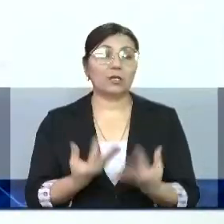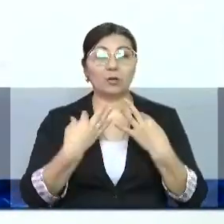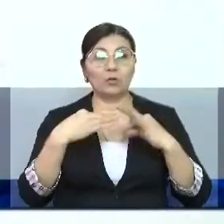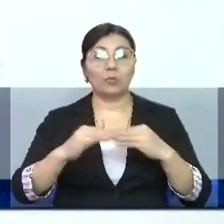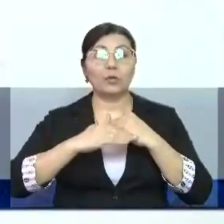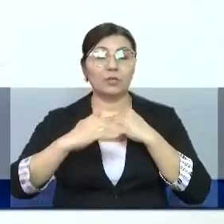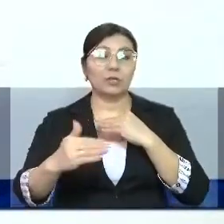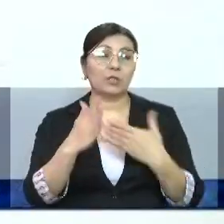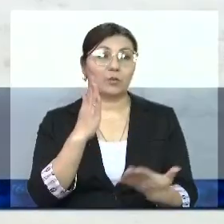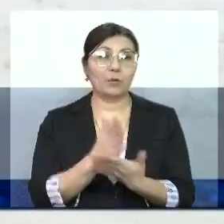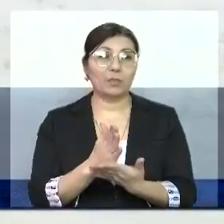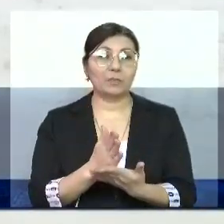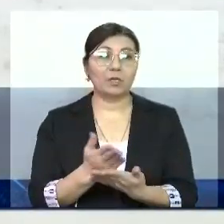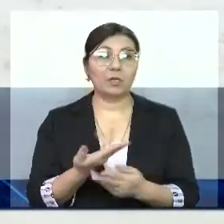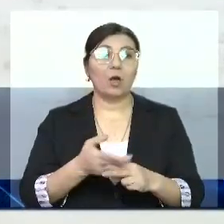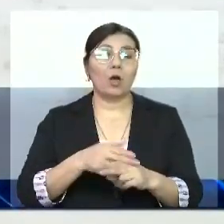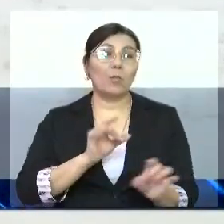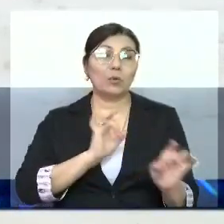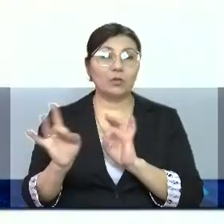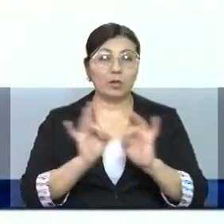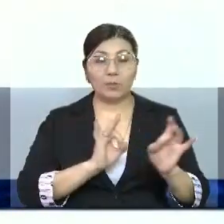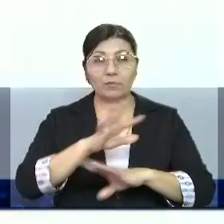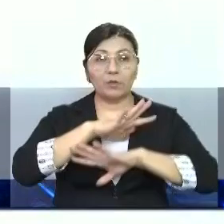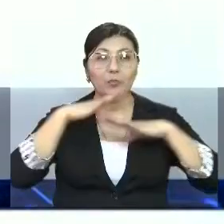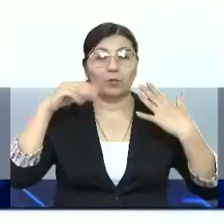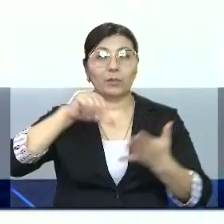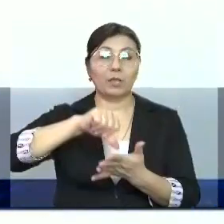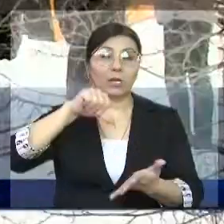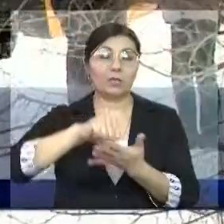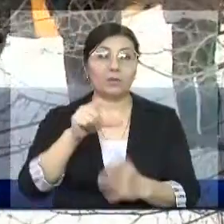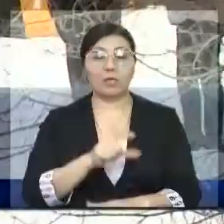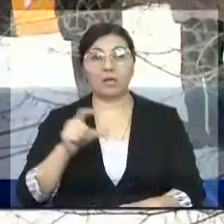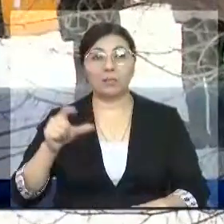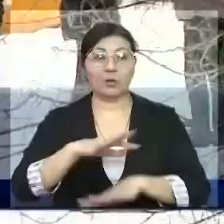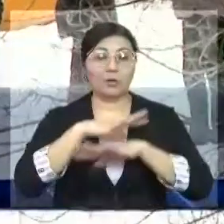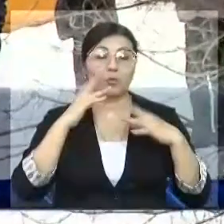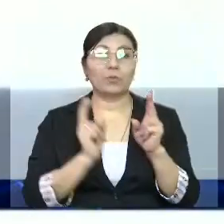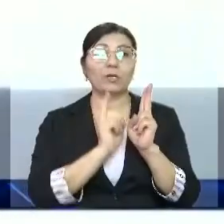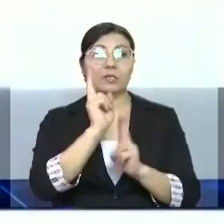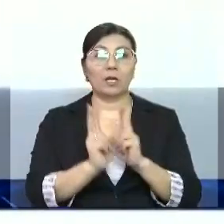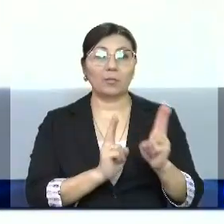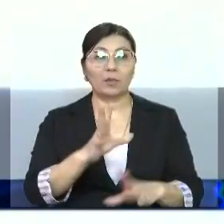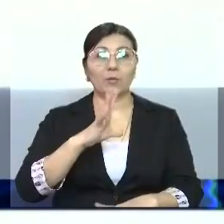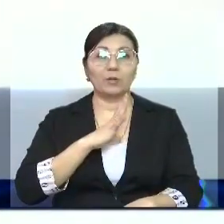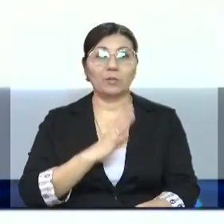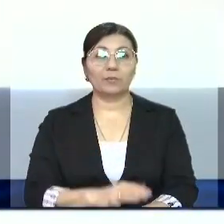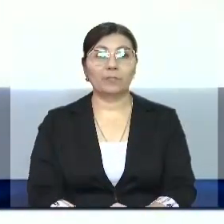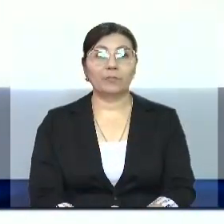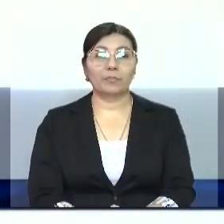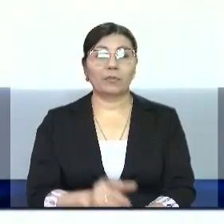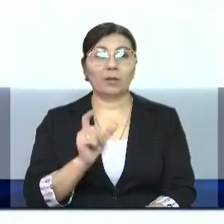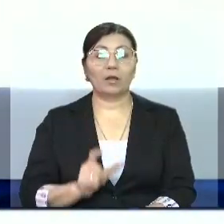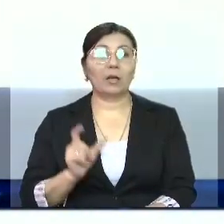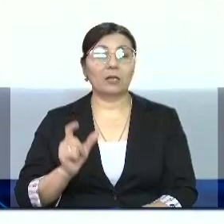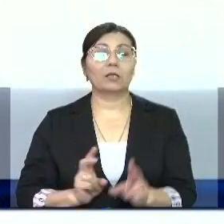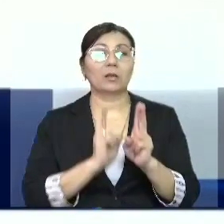тұр. Көше сұрқын кетірген алуан жарнама тақтайларының көптігіне қатысты тұрғындардан да талай мәрте шағым түскен. Халықтың арыздар